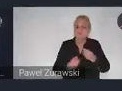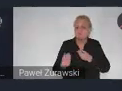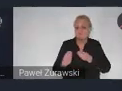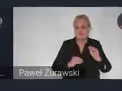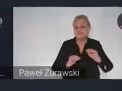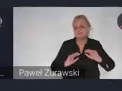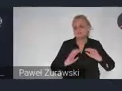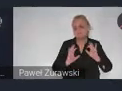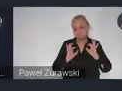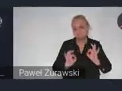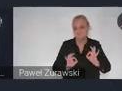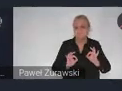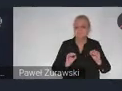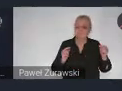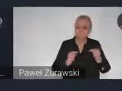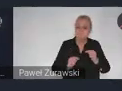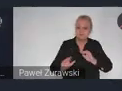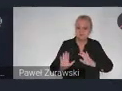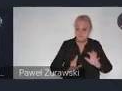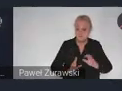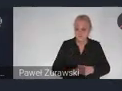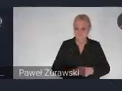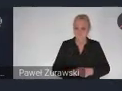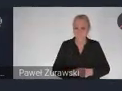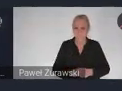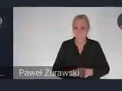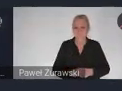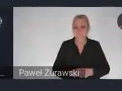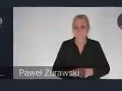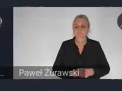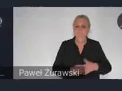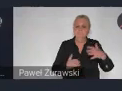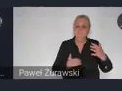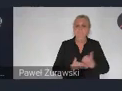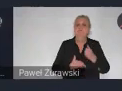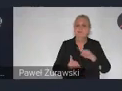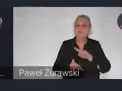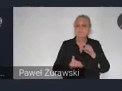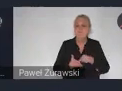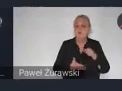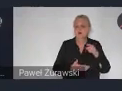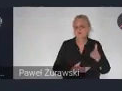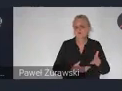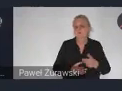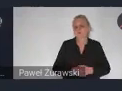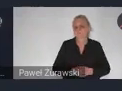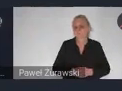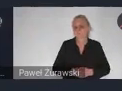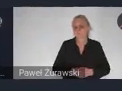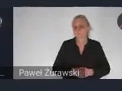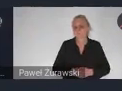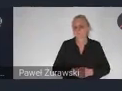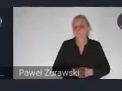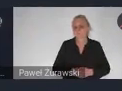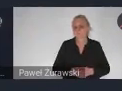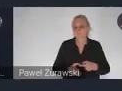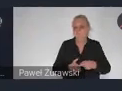optymalny sposób osiągnięcia właśnie tych